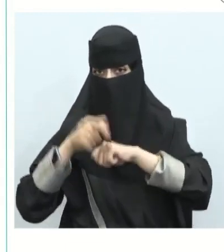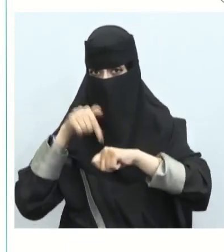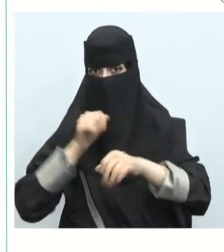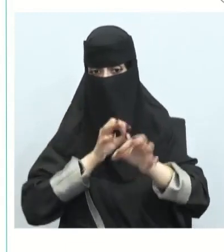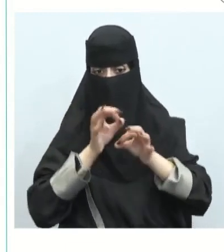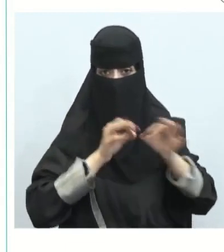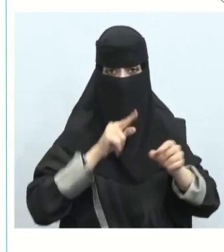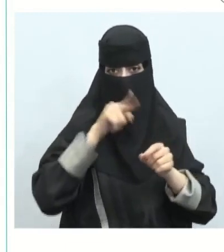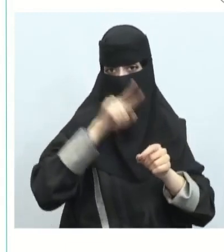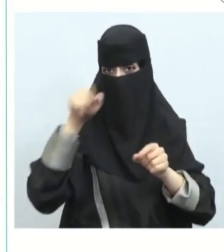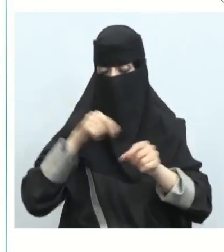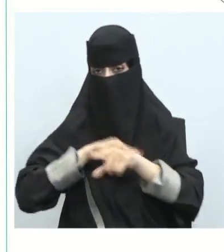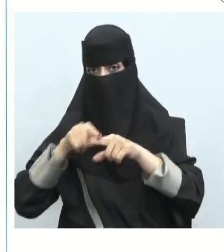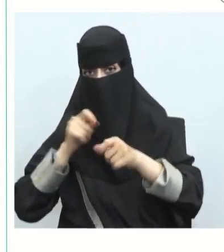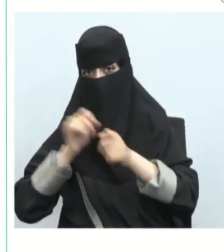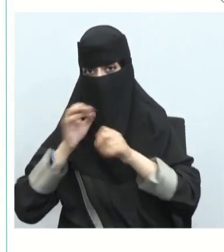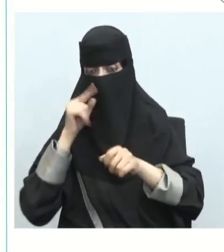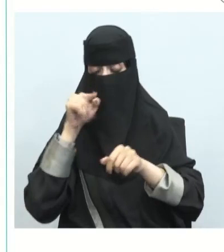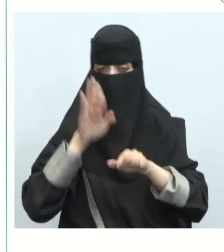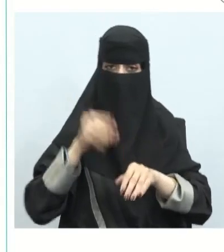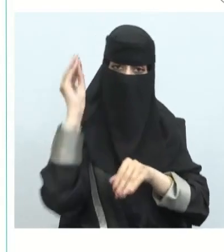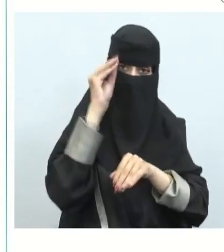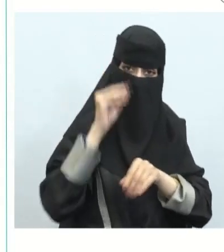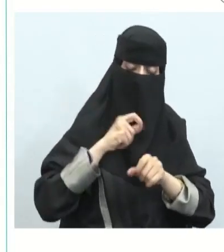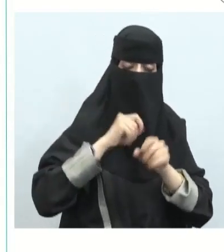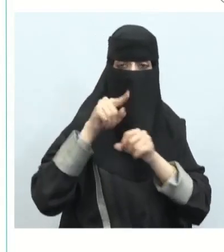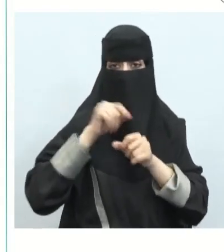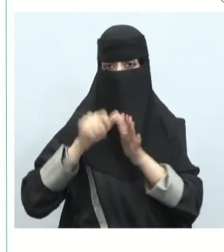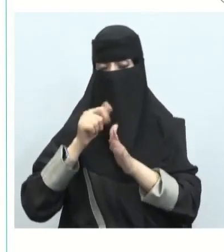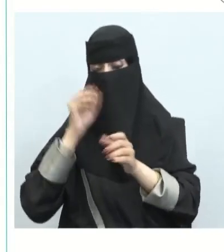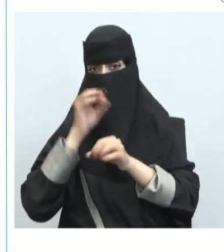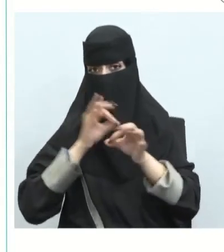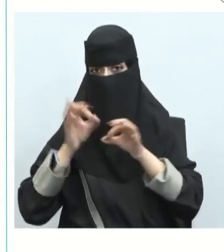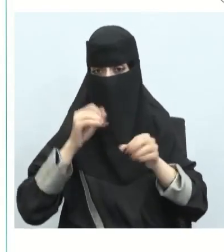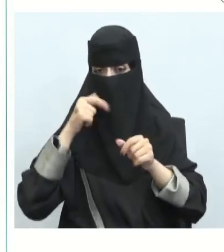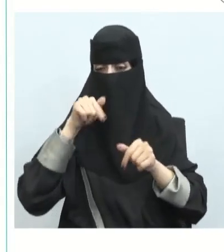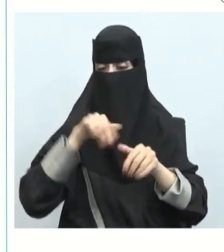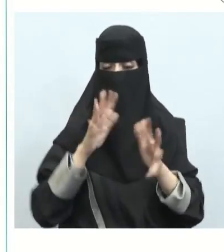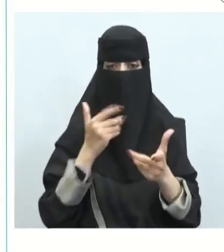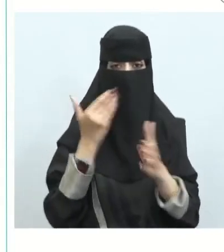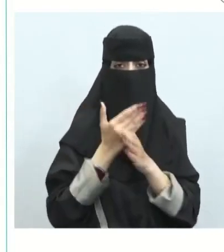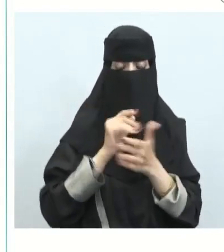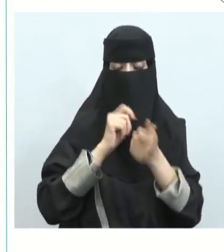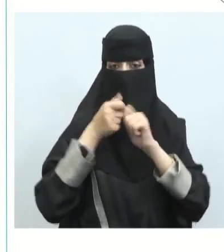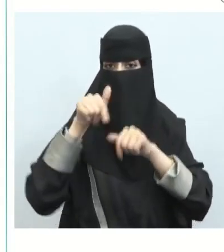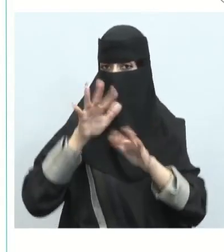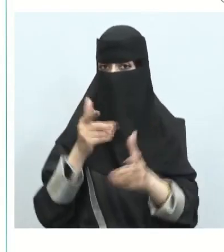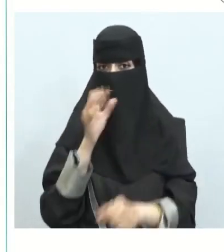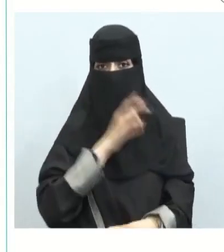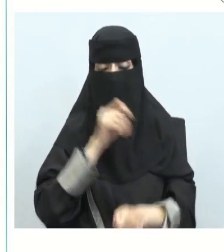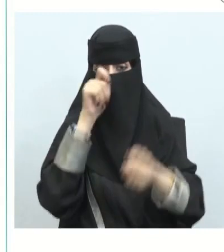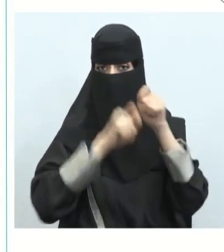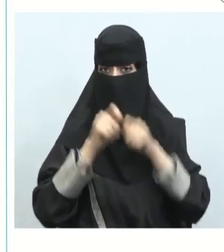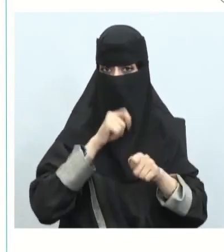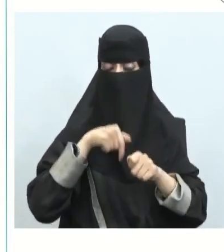سياسه الى سياسه لابد ان ارشدهم واثقف حول السياسه الجديده ولماذا تم هذا التغيير ما الذي نستفيده من عمليه